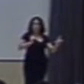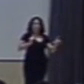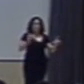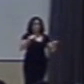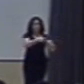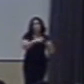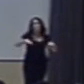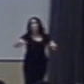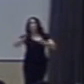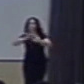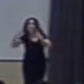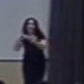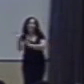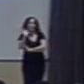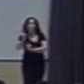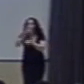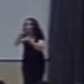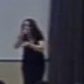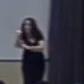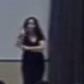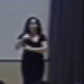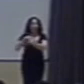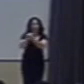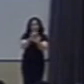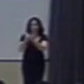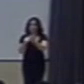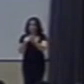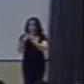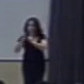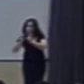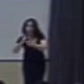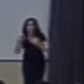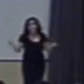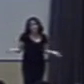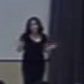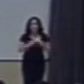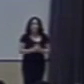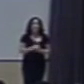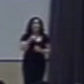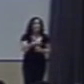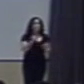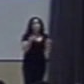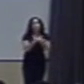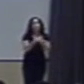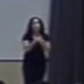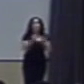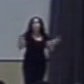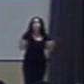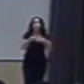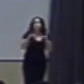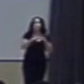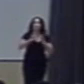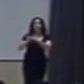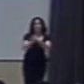informació, estem veient un programa i xerrem amb els nostres amics. No? I hi ha aquesta incipient socialització del consum